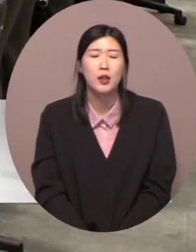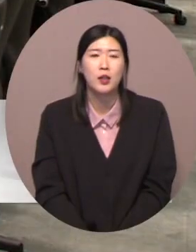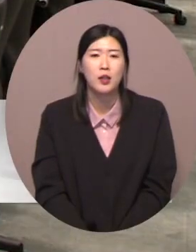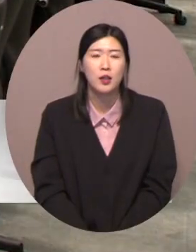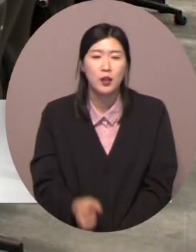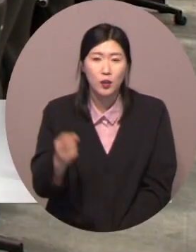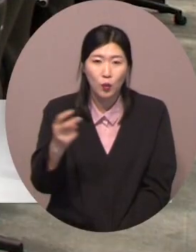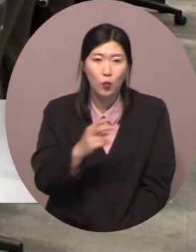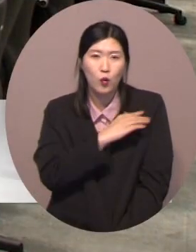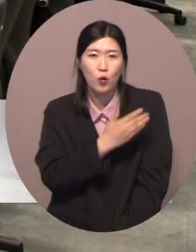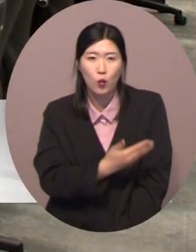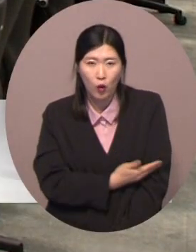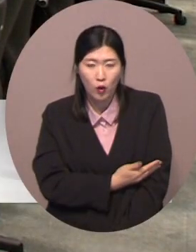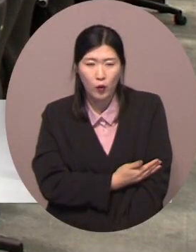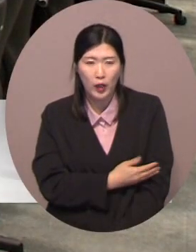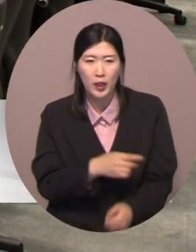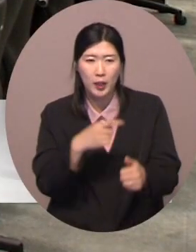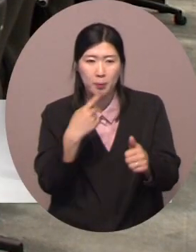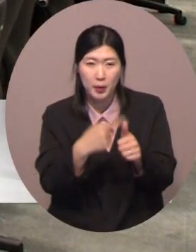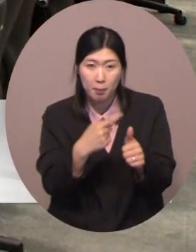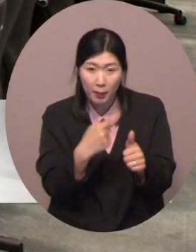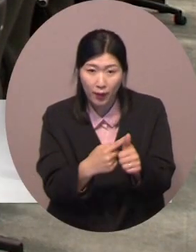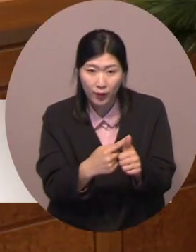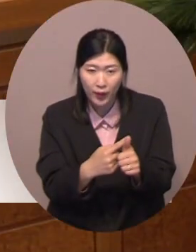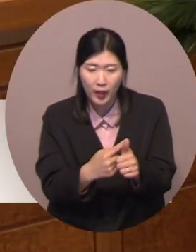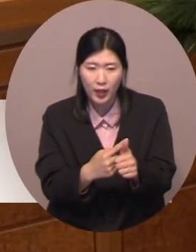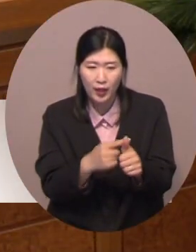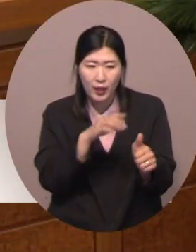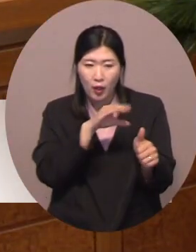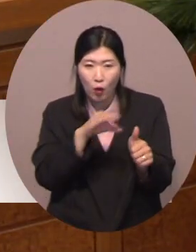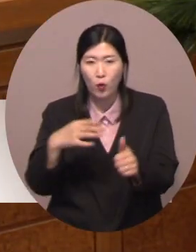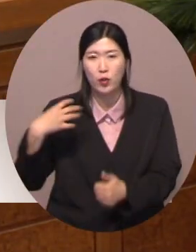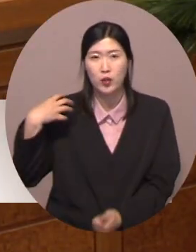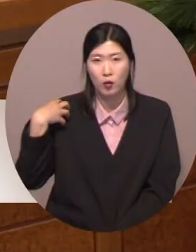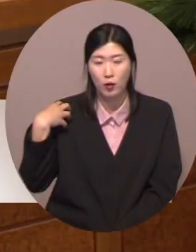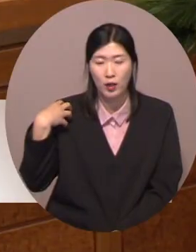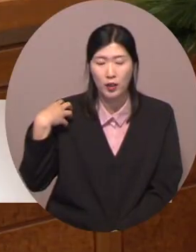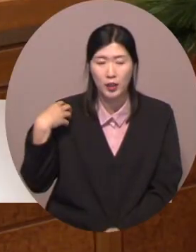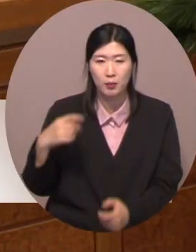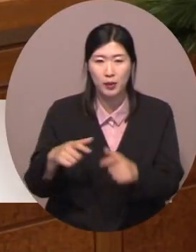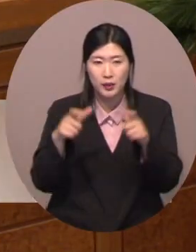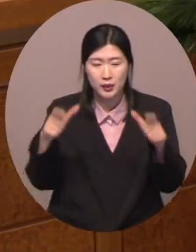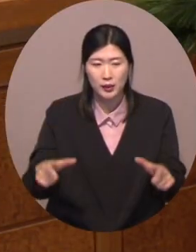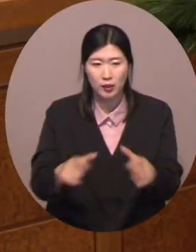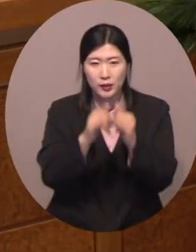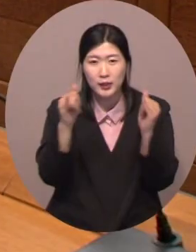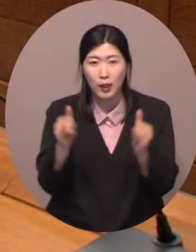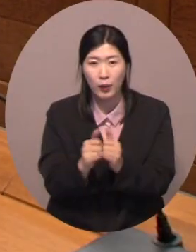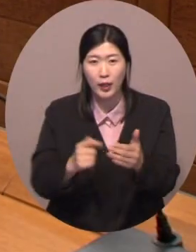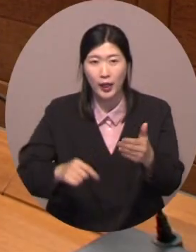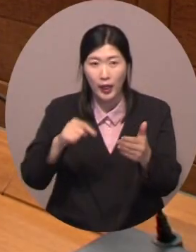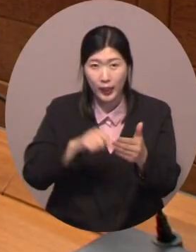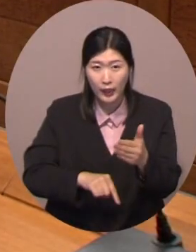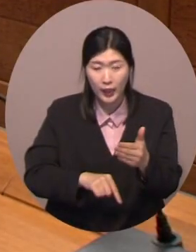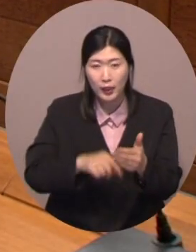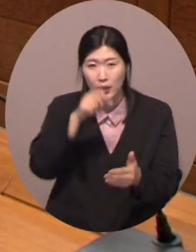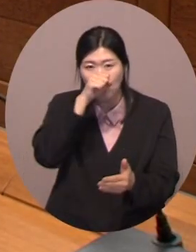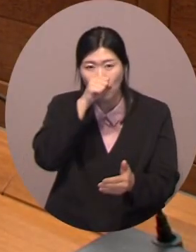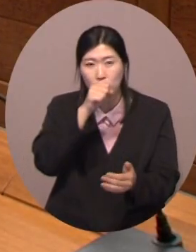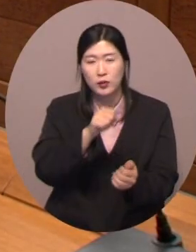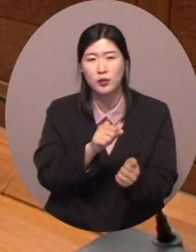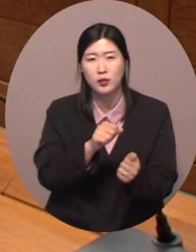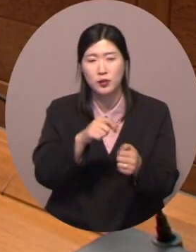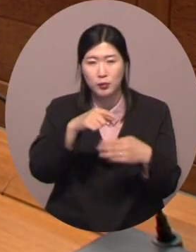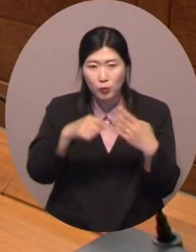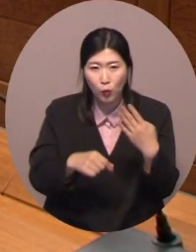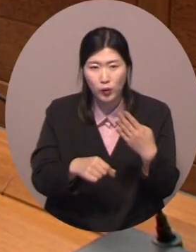권력에 대한 비판과 감시라는 언론 본연의 역할과 더불어 지역 사회에 선한 영향력을 확산할 수 있는 뉴스와